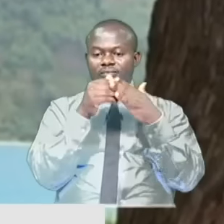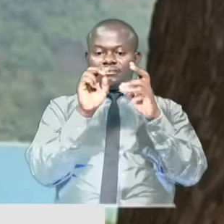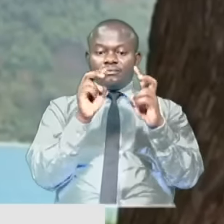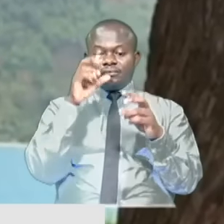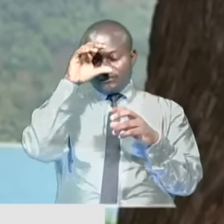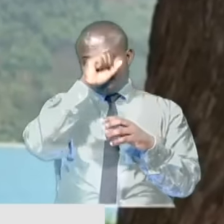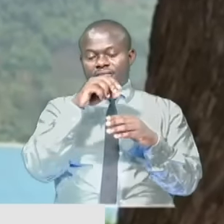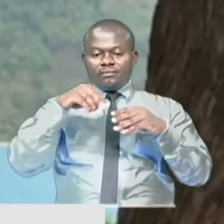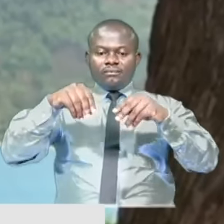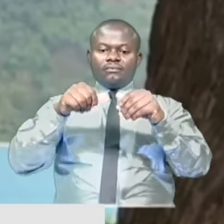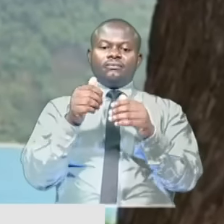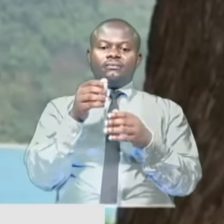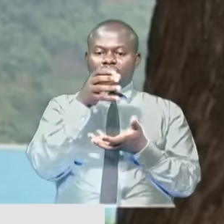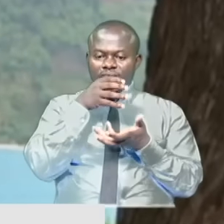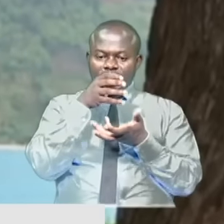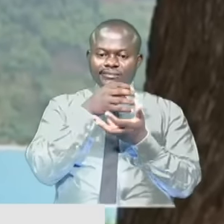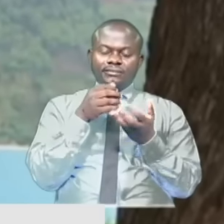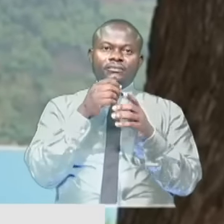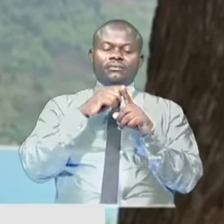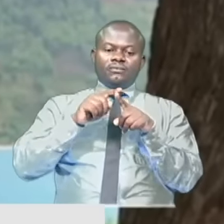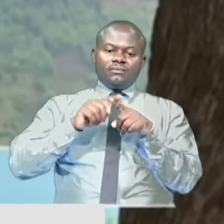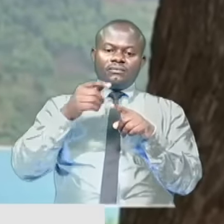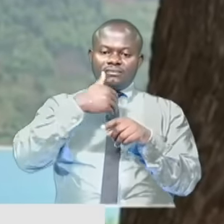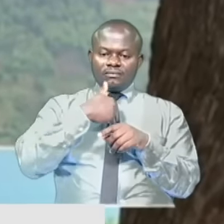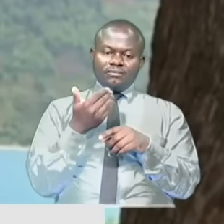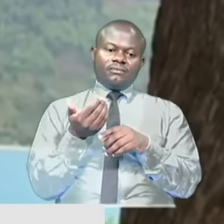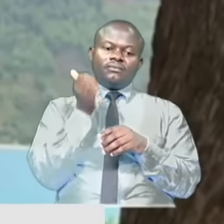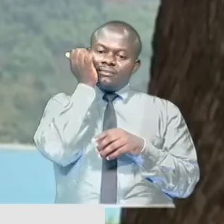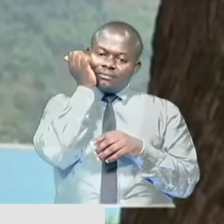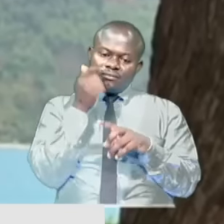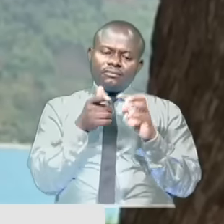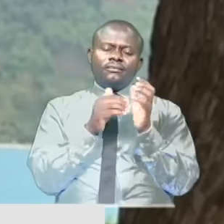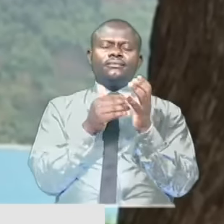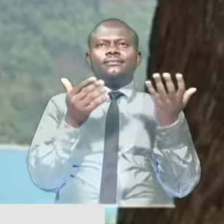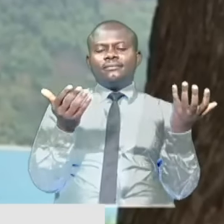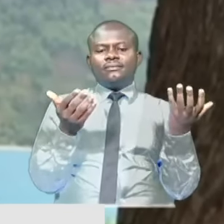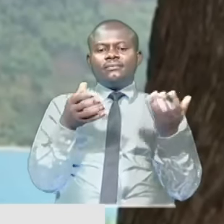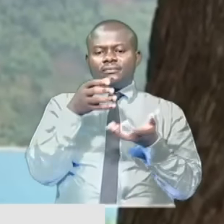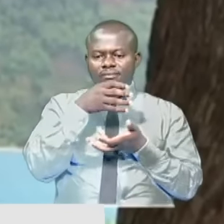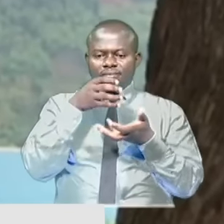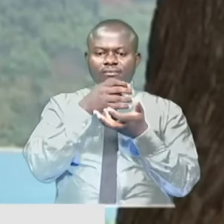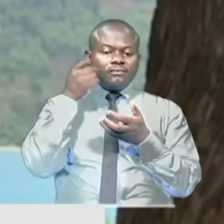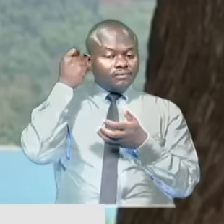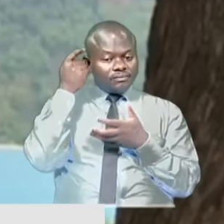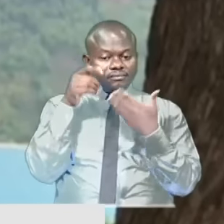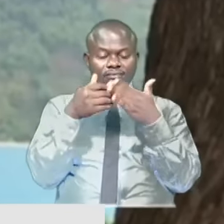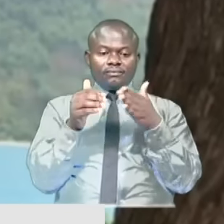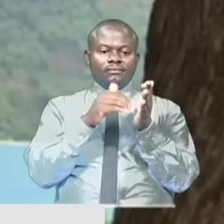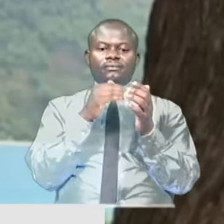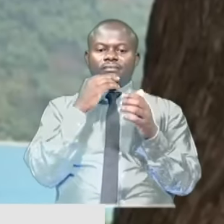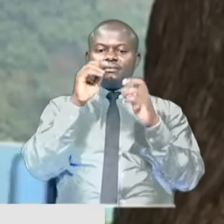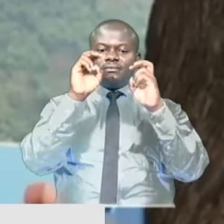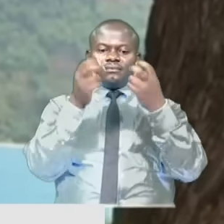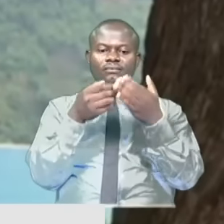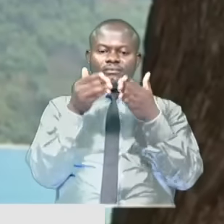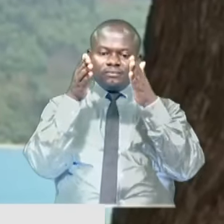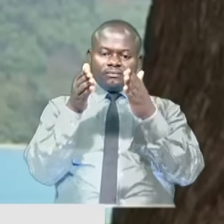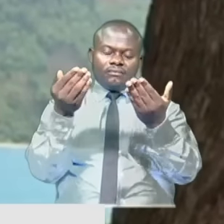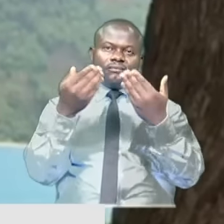kubura ifu y'igikoma wenda ibijumba arabifite ibishyimbo twabijyanye ariko se igikoma aranywa ubwo none tukavuga ati umuntu wenda